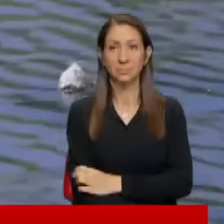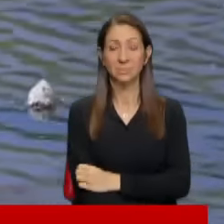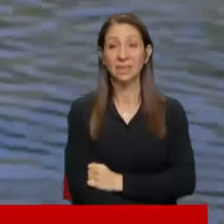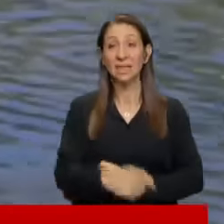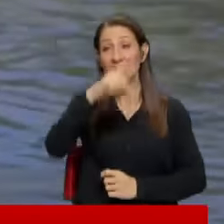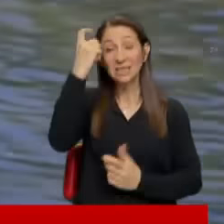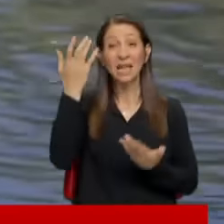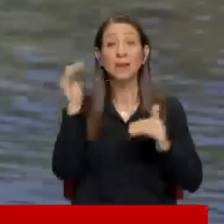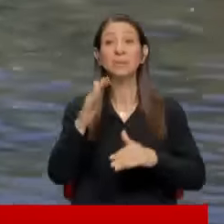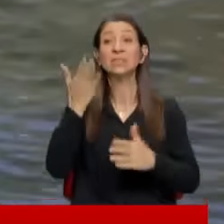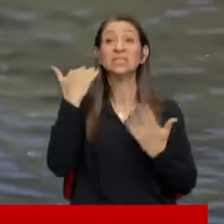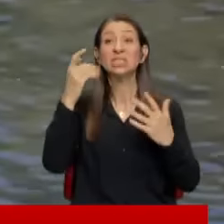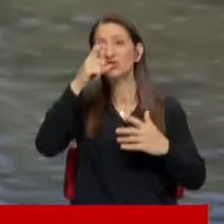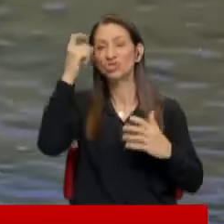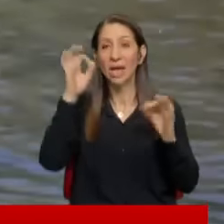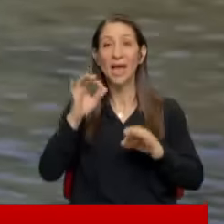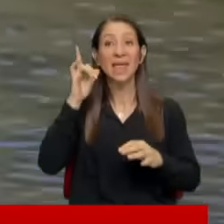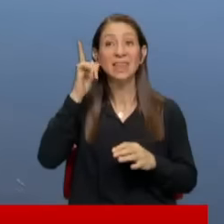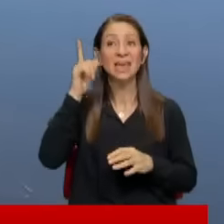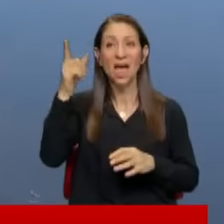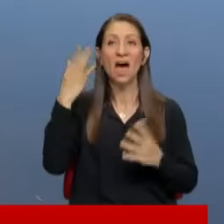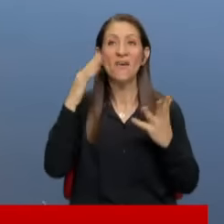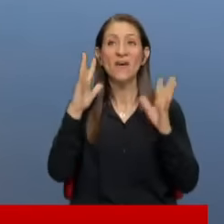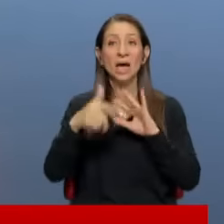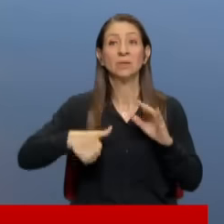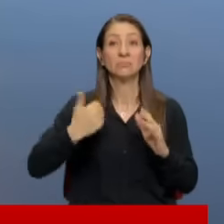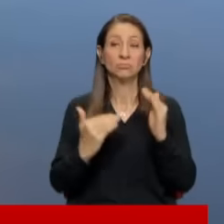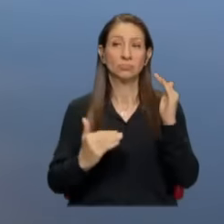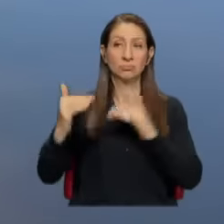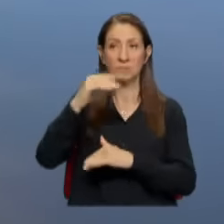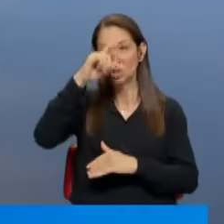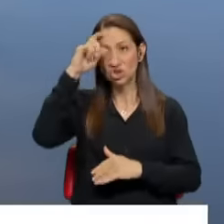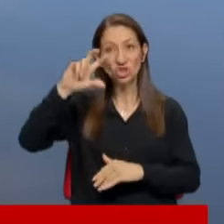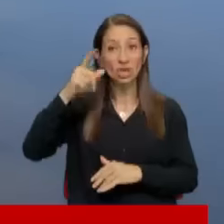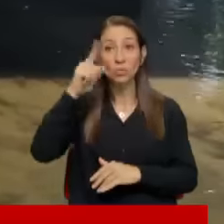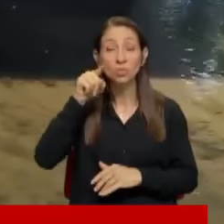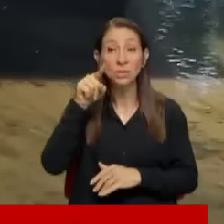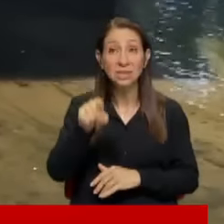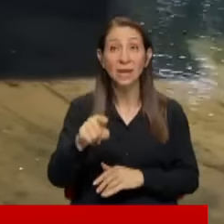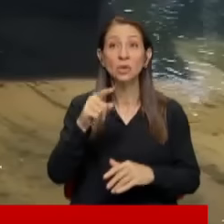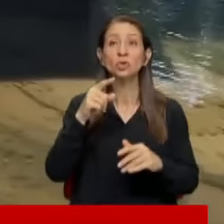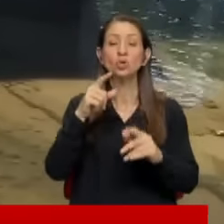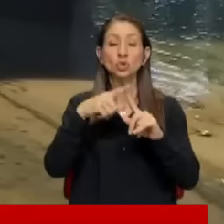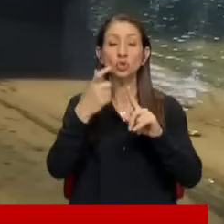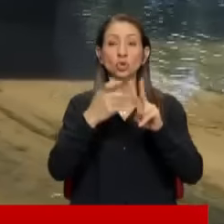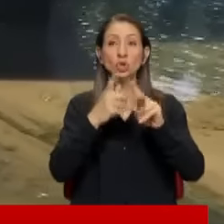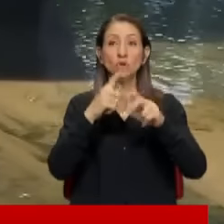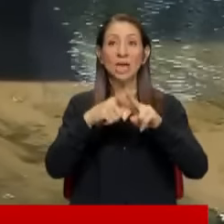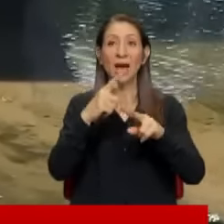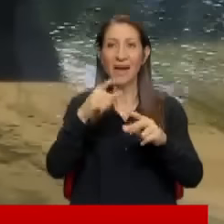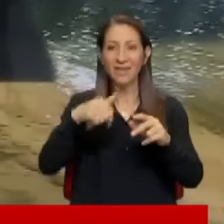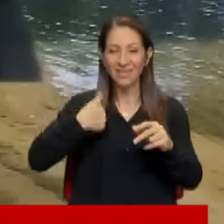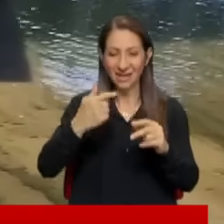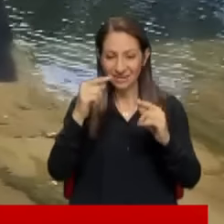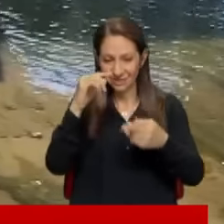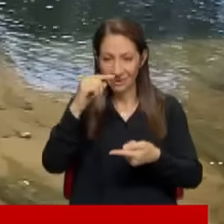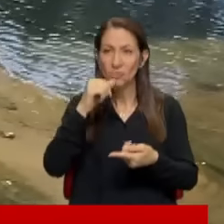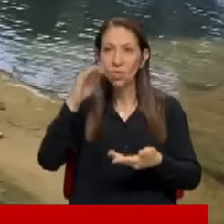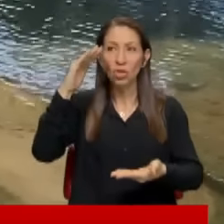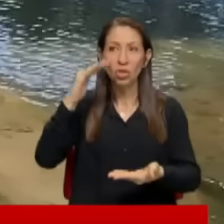Yaz daha gelmeden sıcak hava geldi. Edirne'de mevsim normallerinin üzerinde seyreden sıcaklıklar nedeniyle Tunca Nehri'nin debisi düştü. Bazı